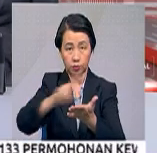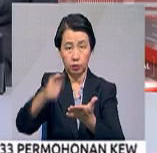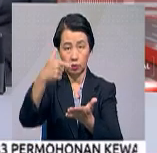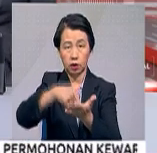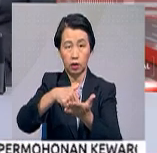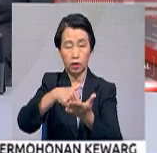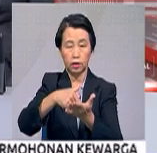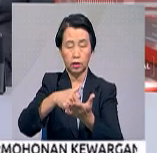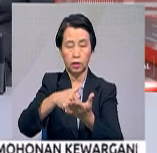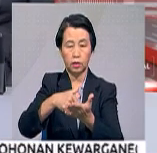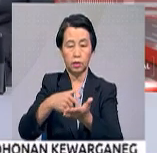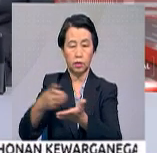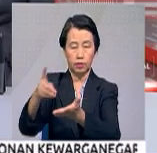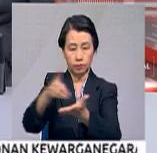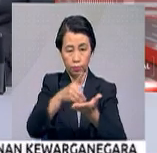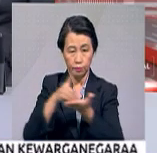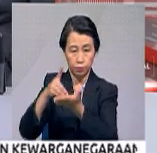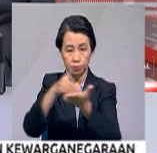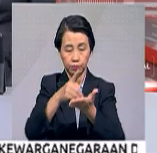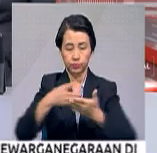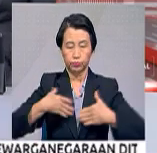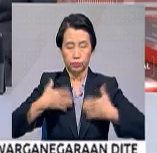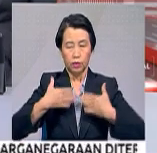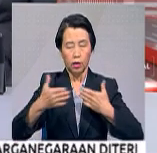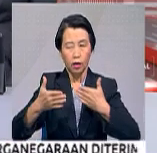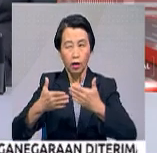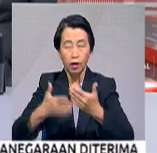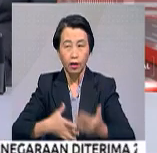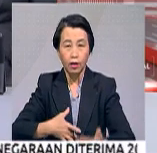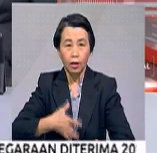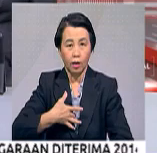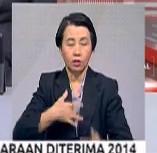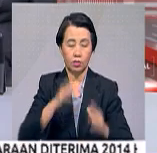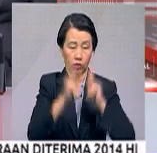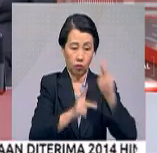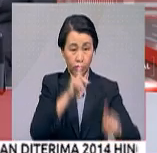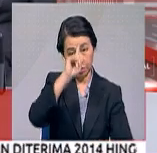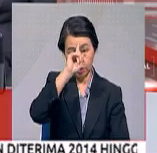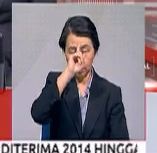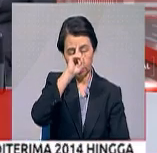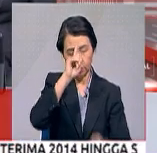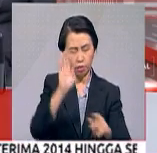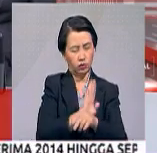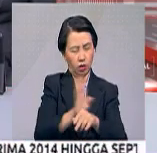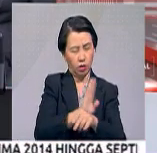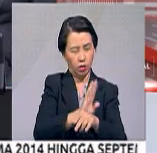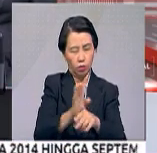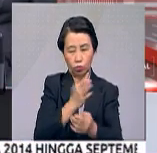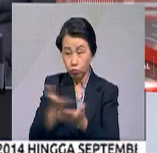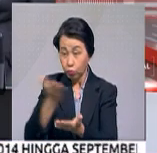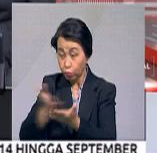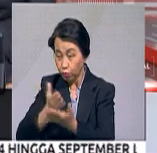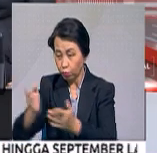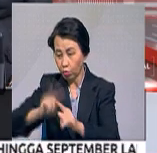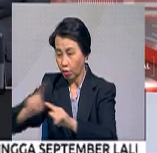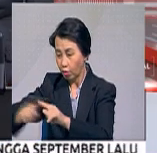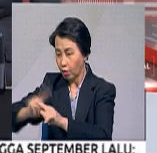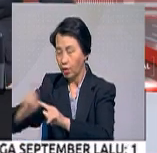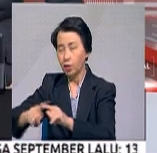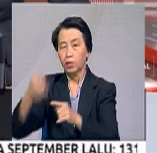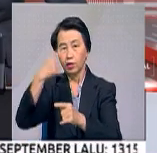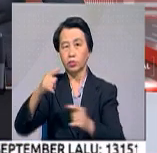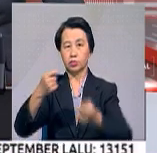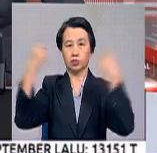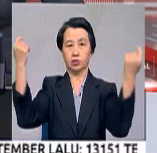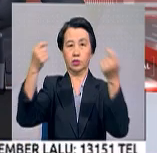sahaja lagi menjelang Deepavali, kemeriahannya kian terasa. Masyarakat India kini sibuk dengan persiapan membeli belah pelbagai kelengkapan untuk